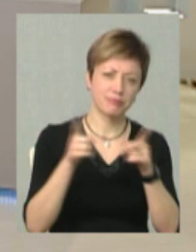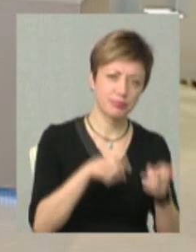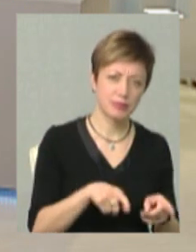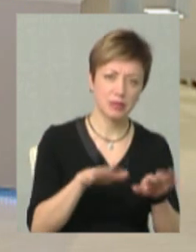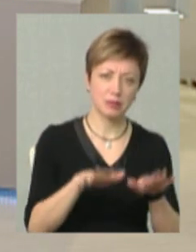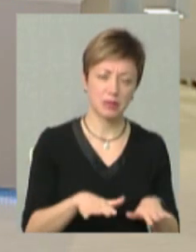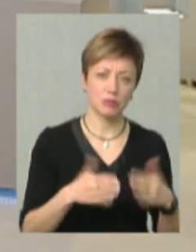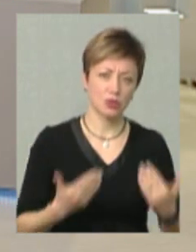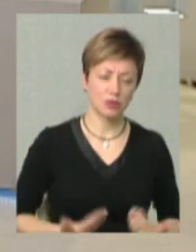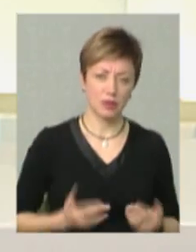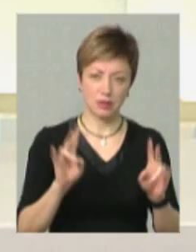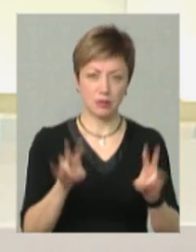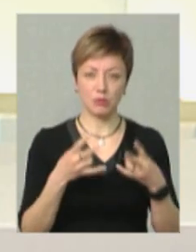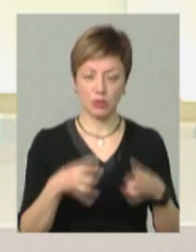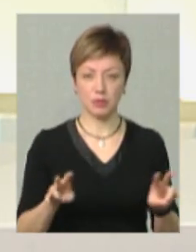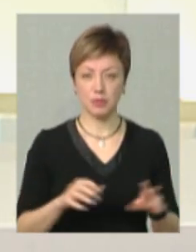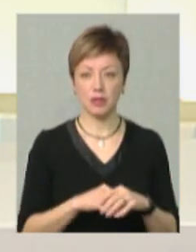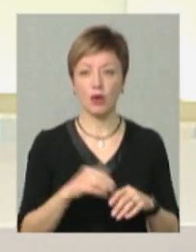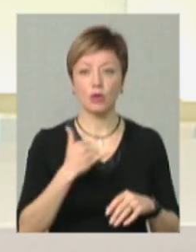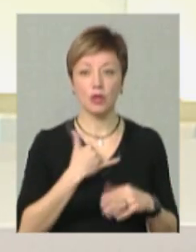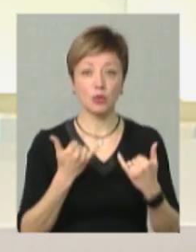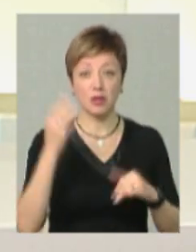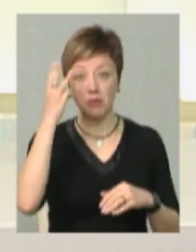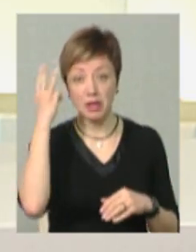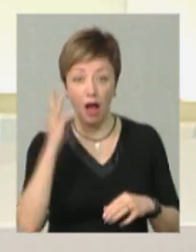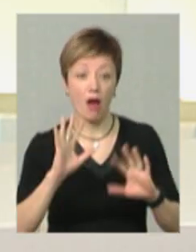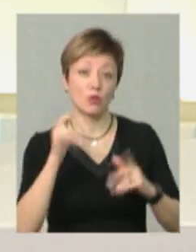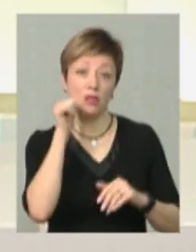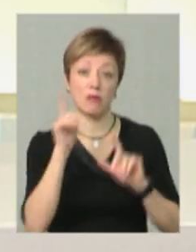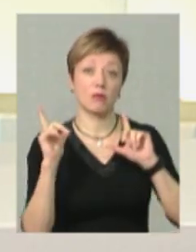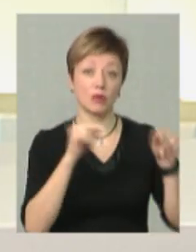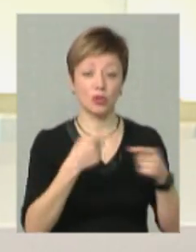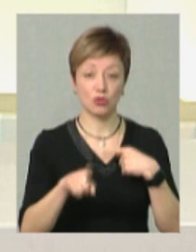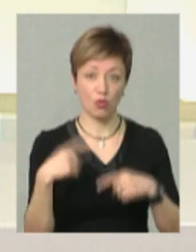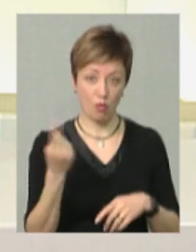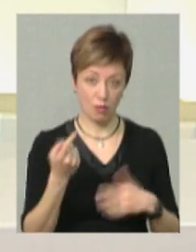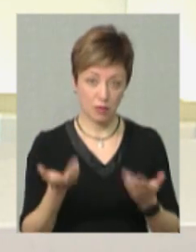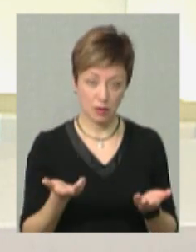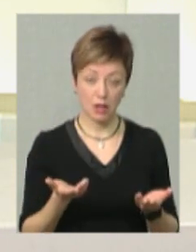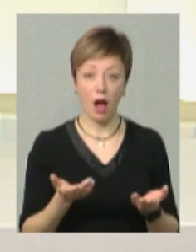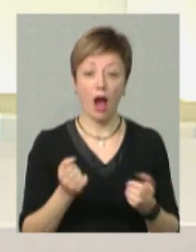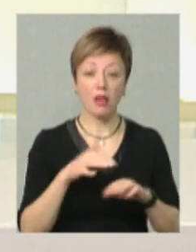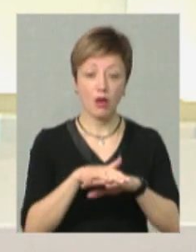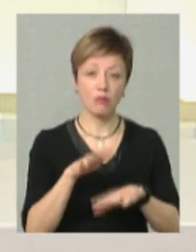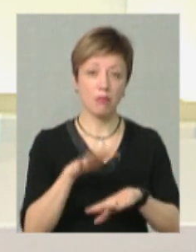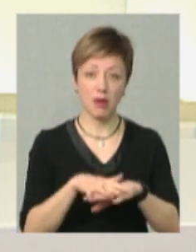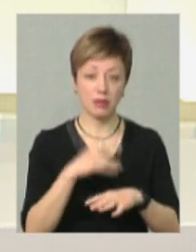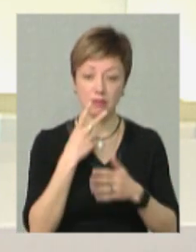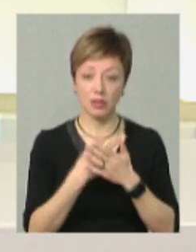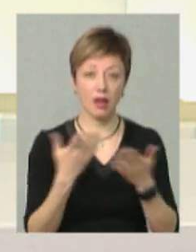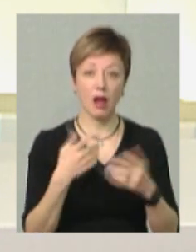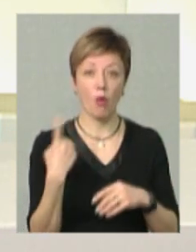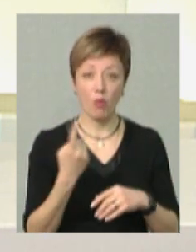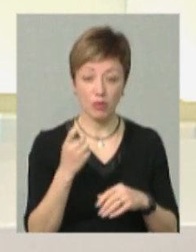нас за місцем проживання в Хмельницькому. Тому що вона сьогодні в Хмельницькому, а завтра може переїхати в іншу область. А на рахунок банку, незважаючи в